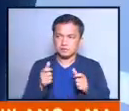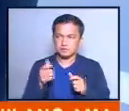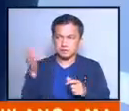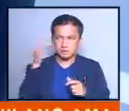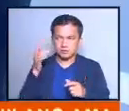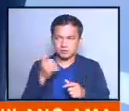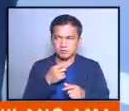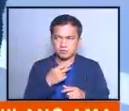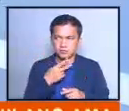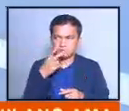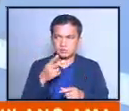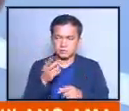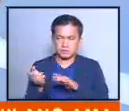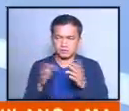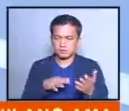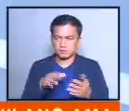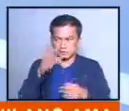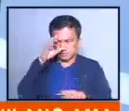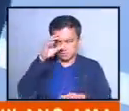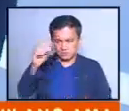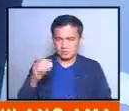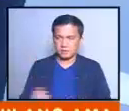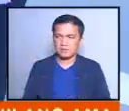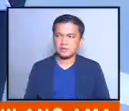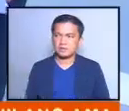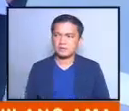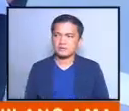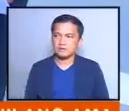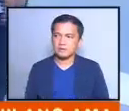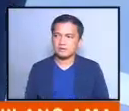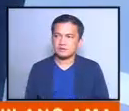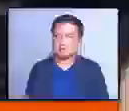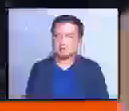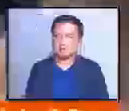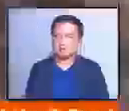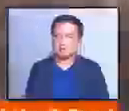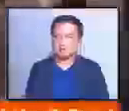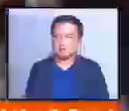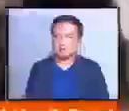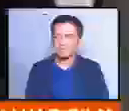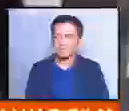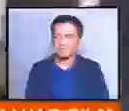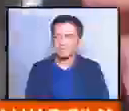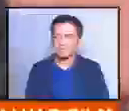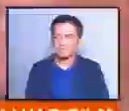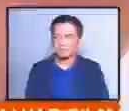narinig ang boses ng pumanaw na lalaki.